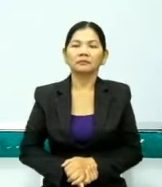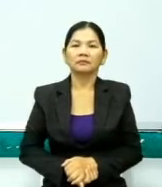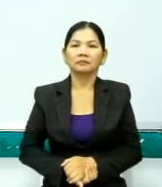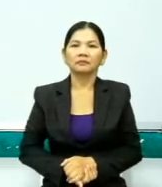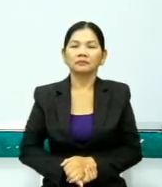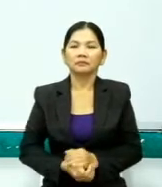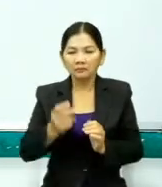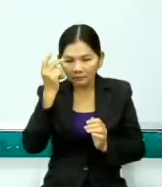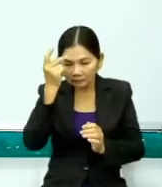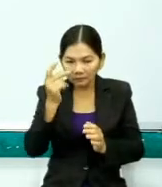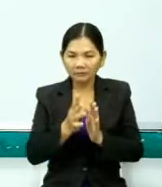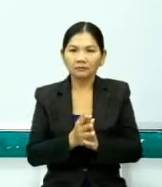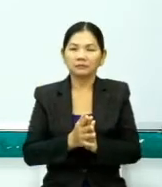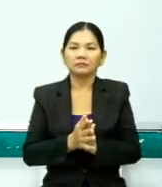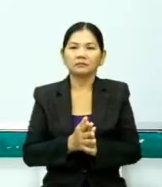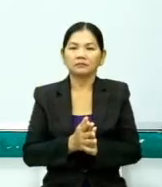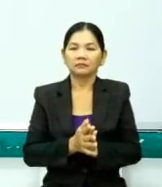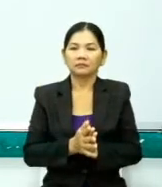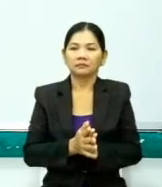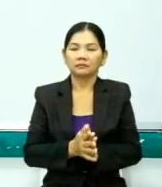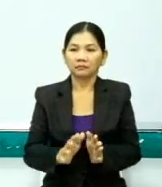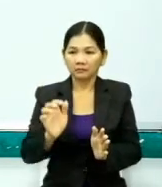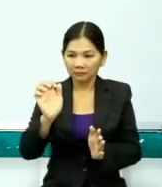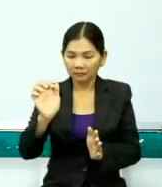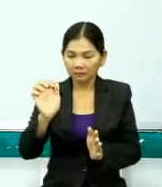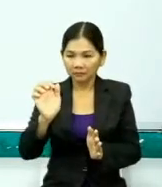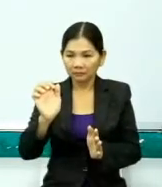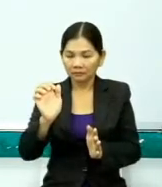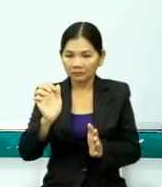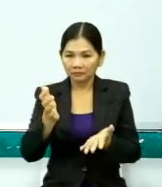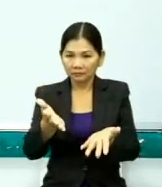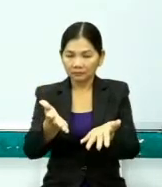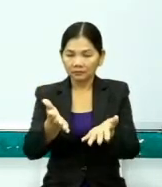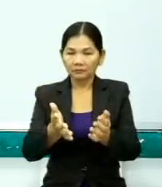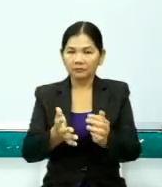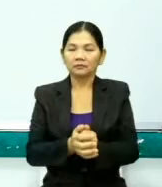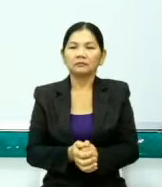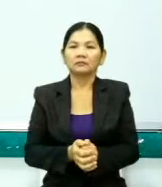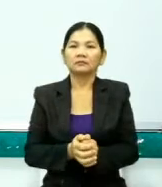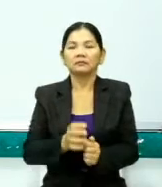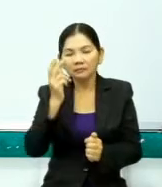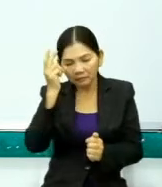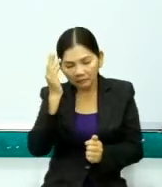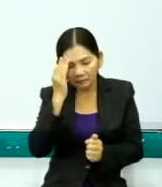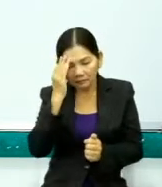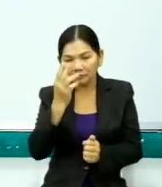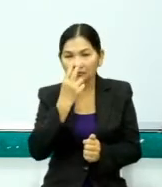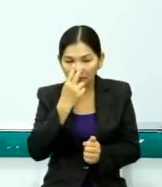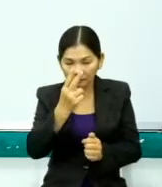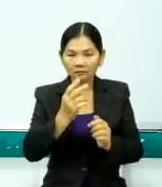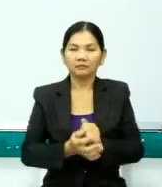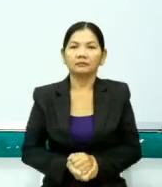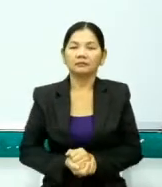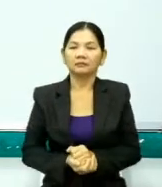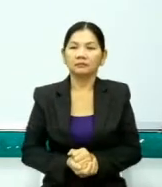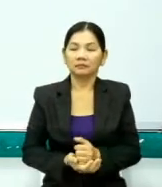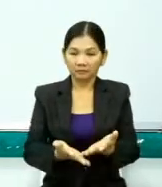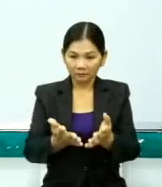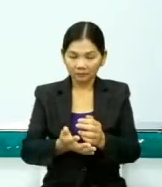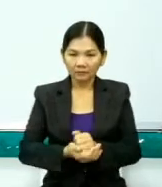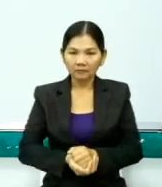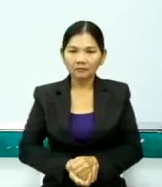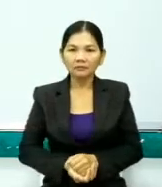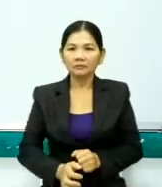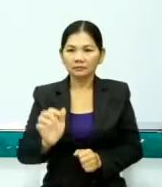Chà, con kịch mới có chê miền là xó. Ở vầy khá lạc nó. Chà, nè cừu kịch khênh hơi. Ta con kịch khênh đây nè cừu nói